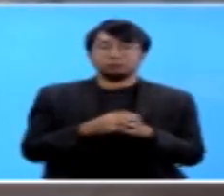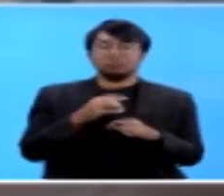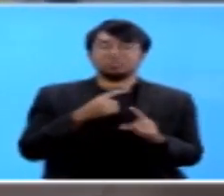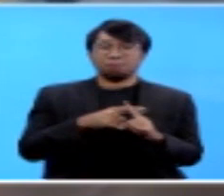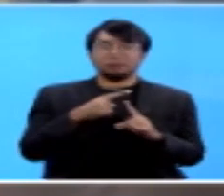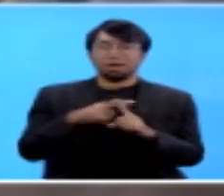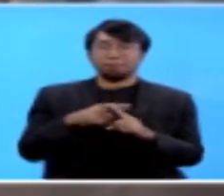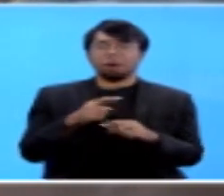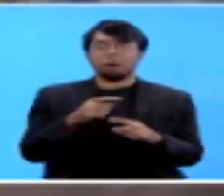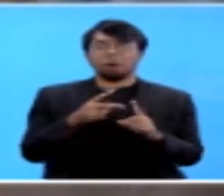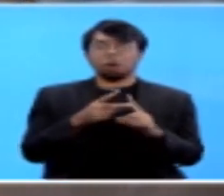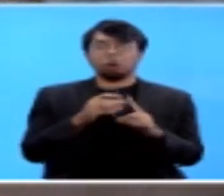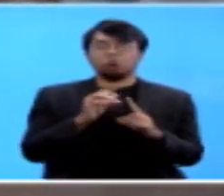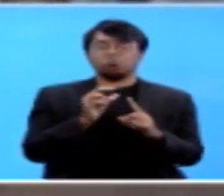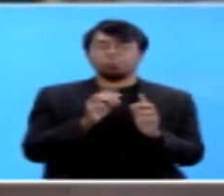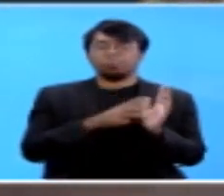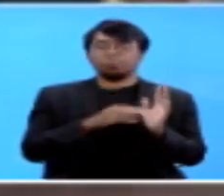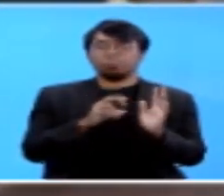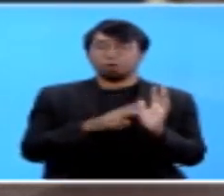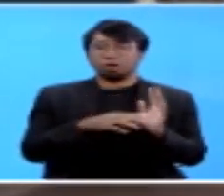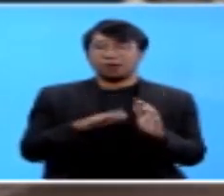lagi nakal-nakalnya. Nah, kalau memang